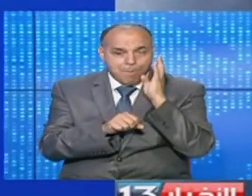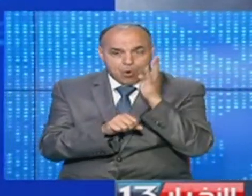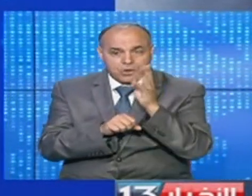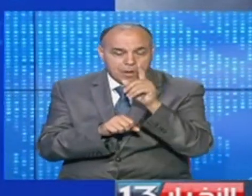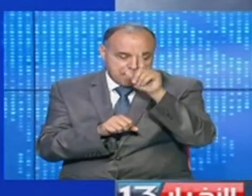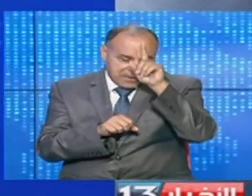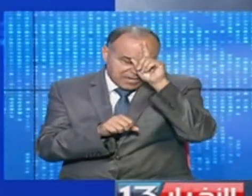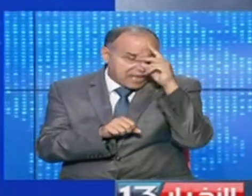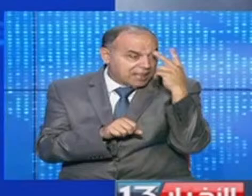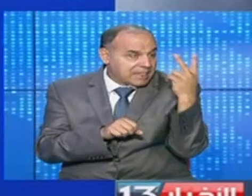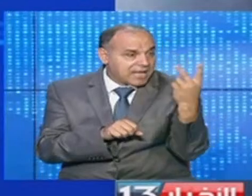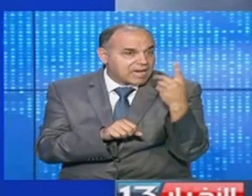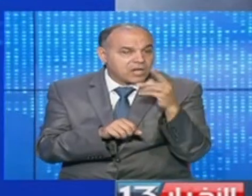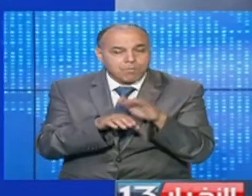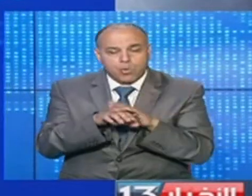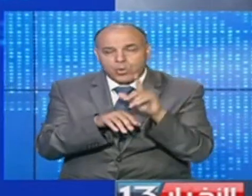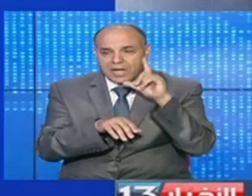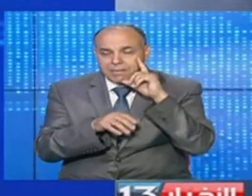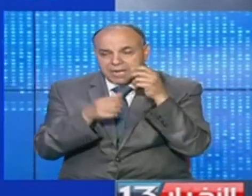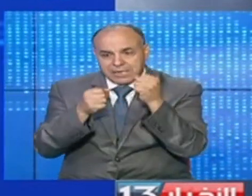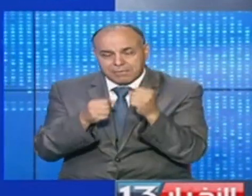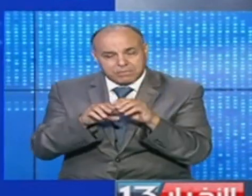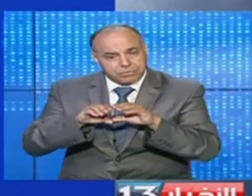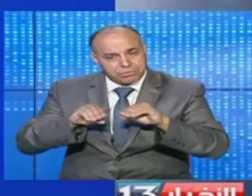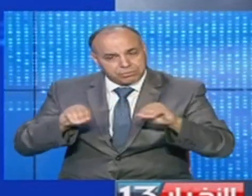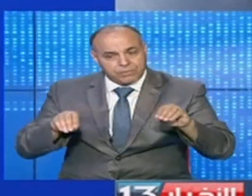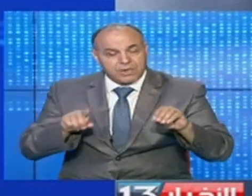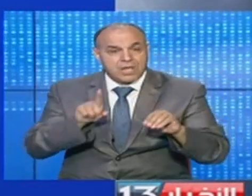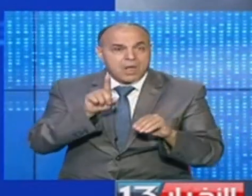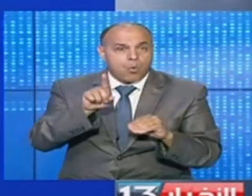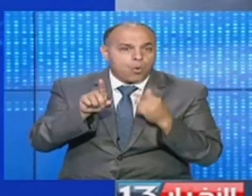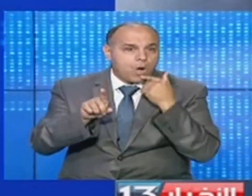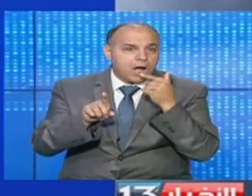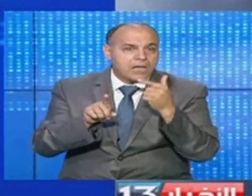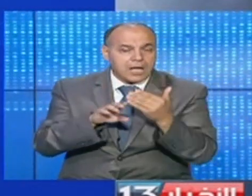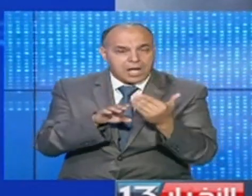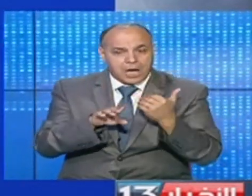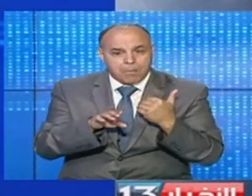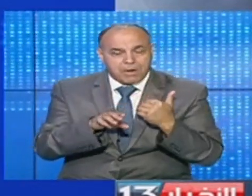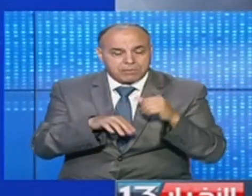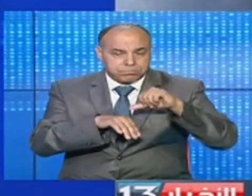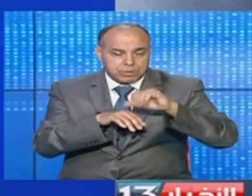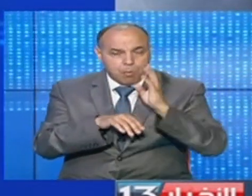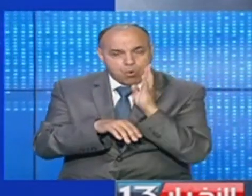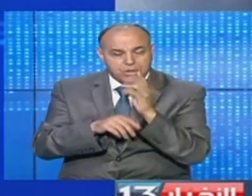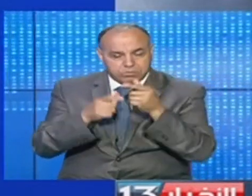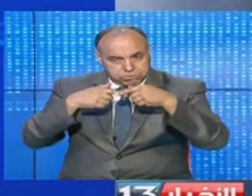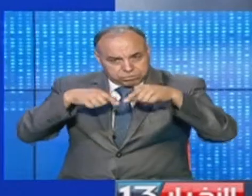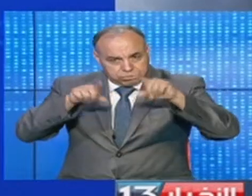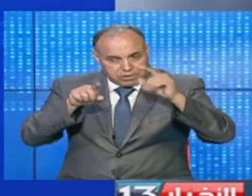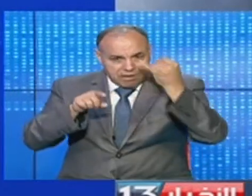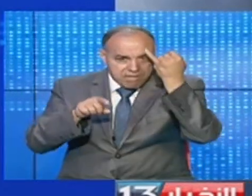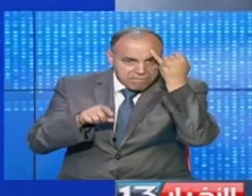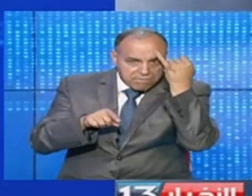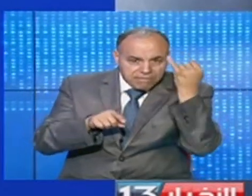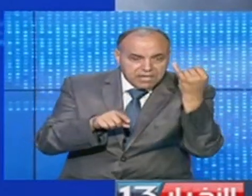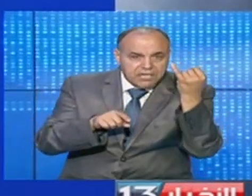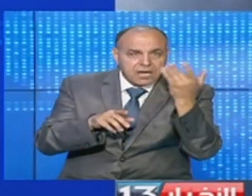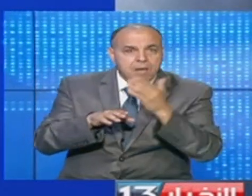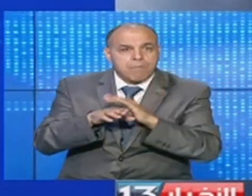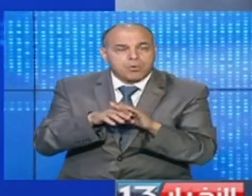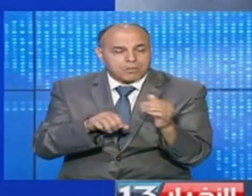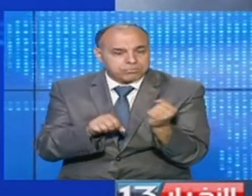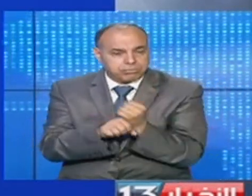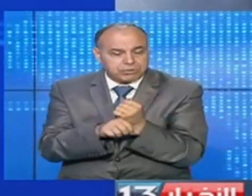برلين الثاني بشان ليبيا لتثبيت استقرار البلاد وقد استبقت طرابلس المؤتمر بالاعلان عن مبادره بشان